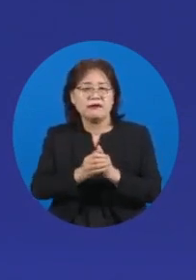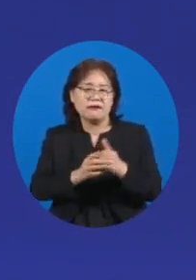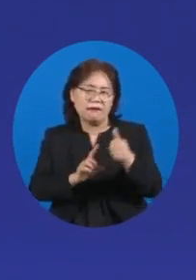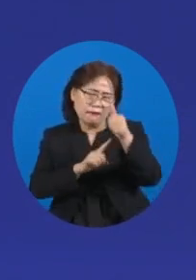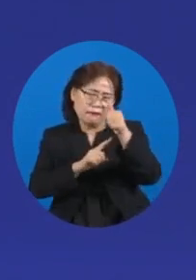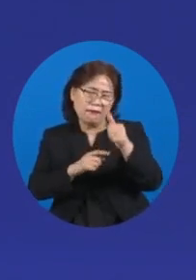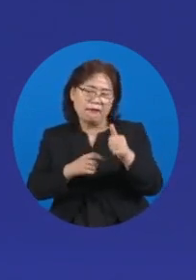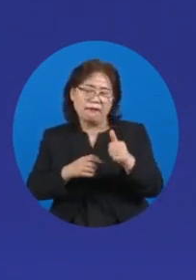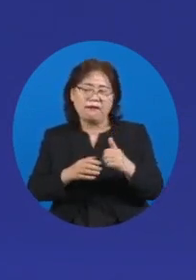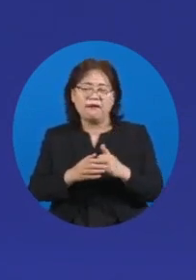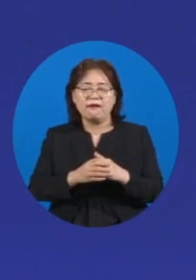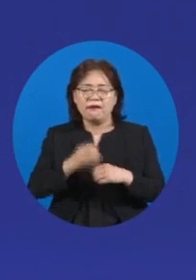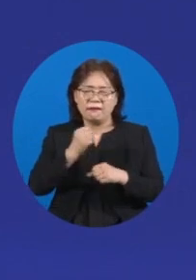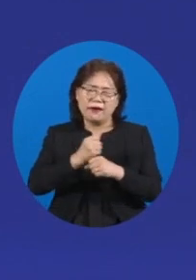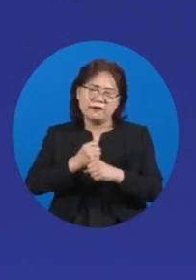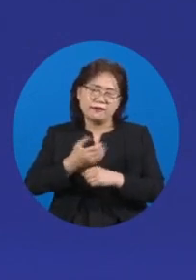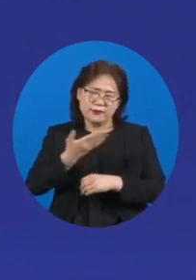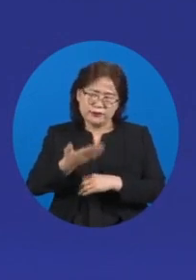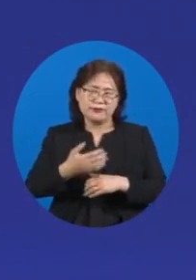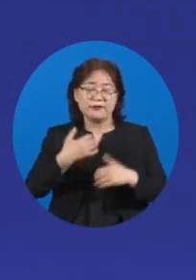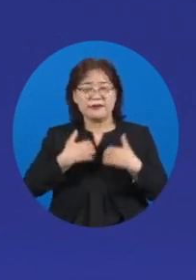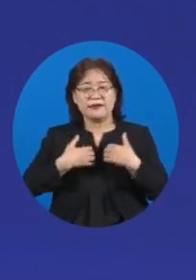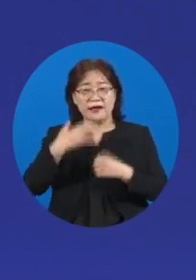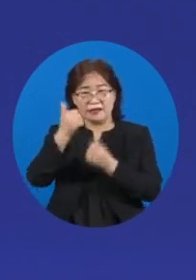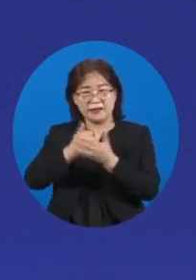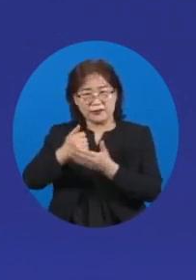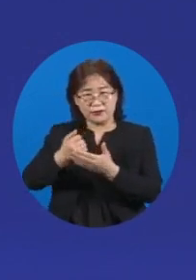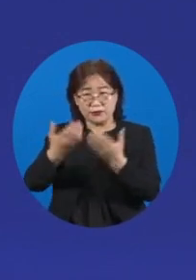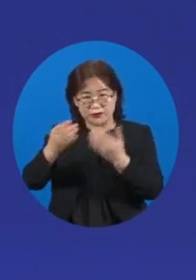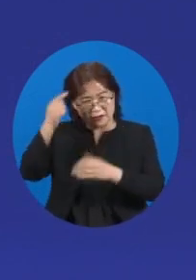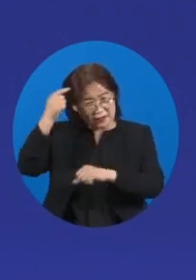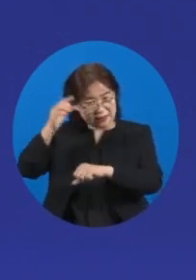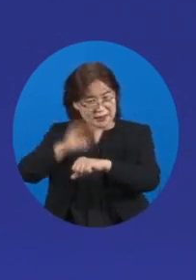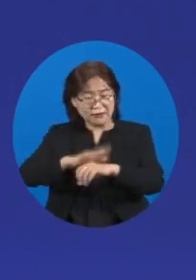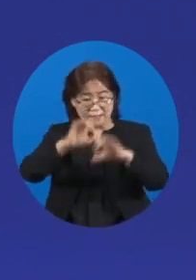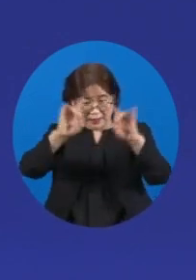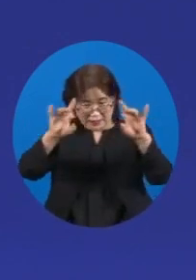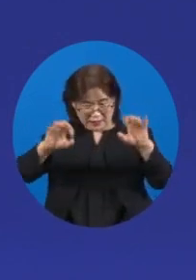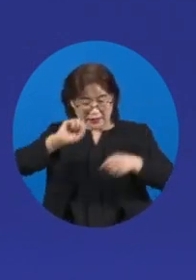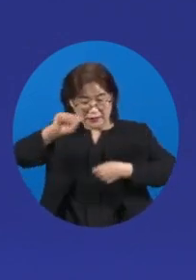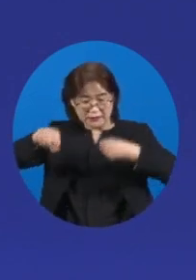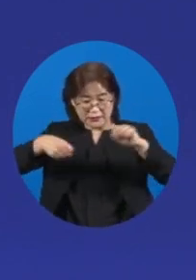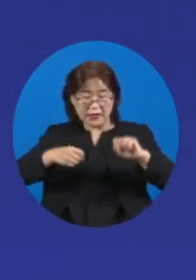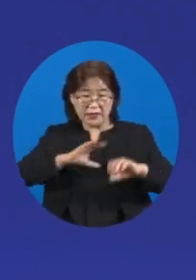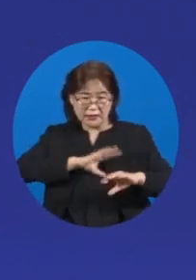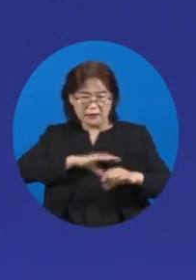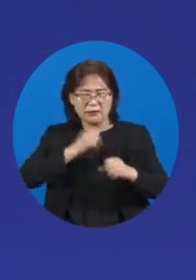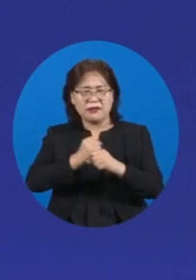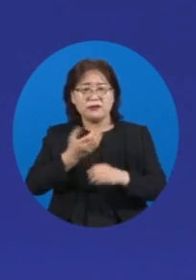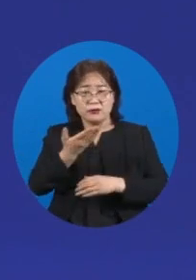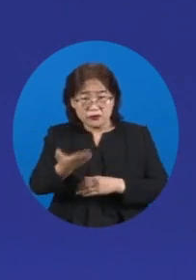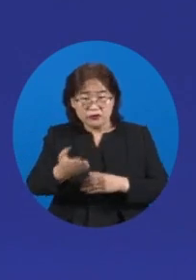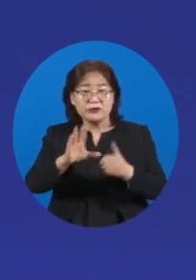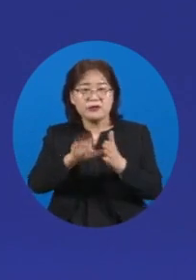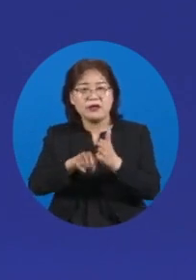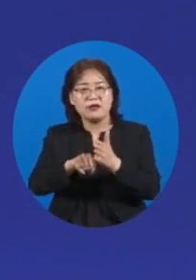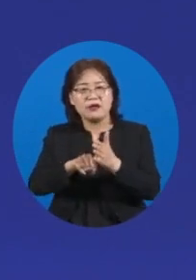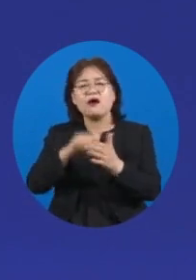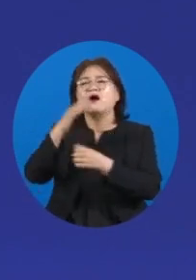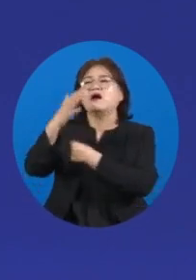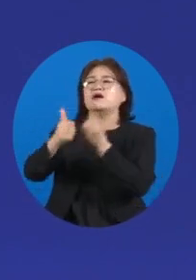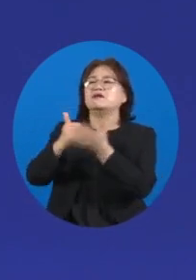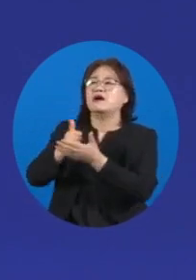쓸까요 하나님이 주신 지혜를 가지고 각각의 짐승 들의 이름을 지어줄 때 아 하나님이 나를